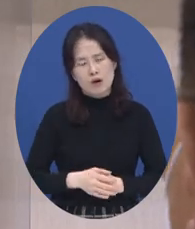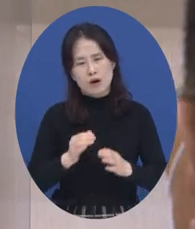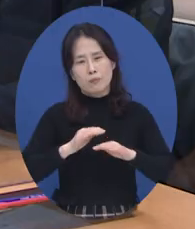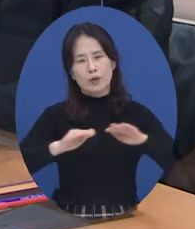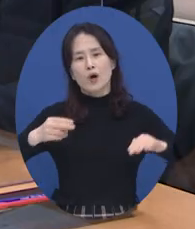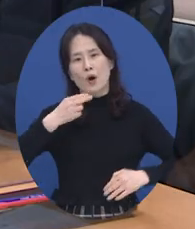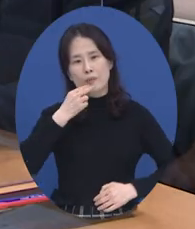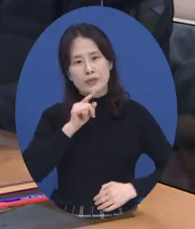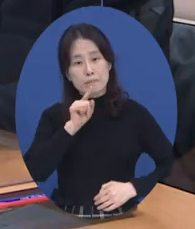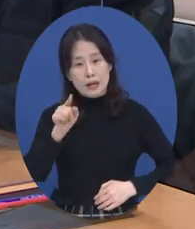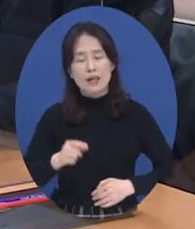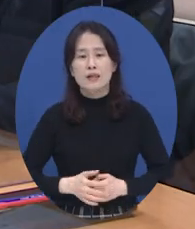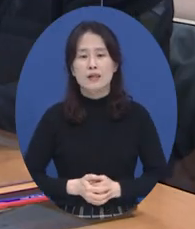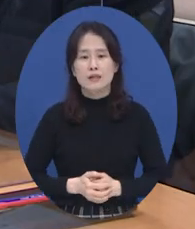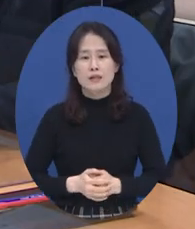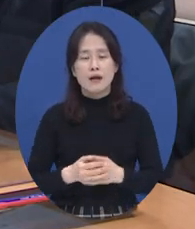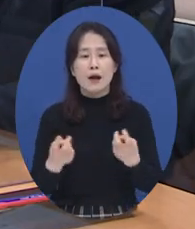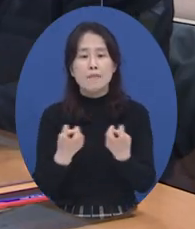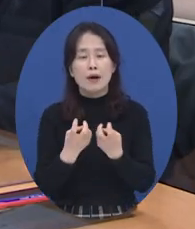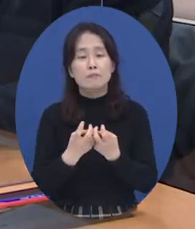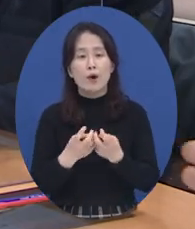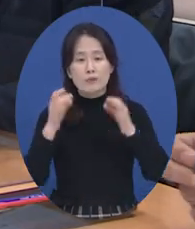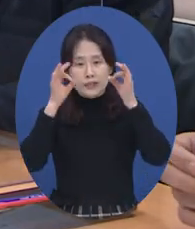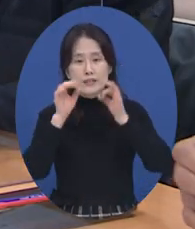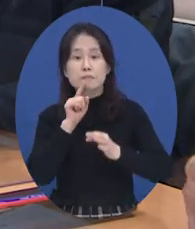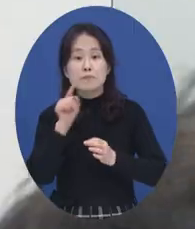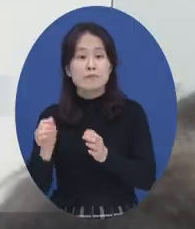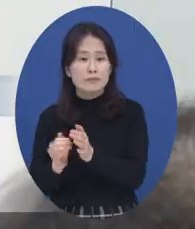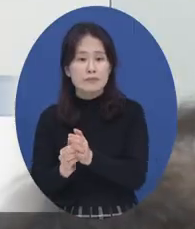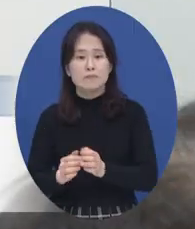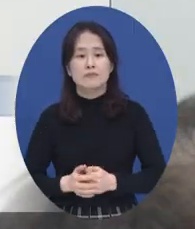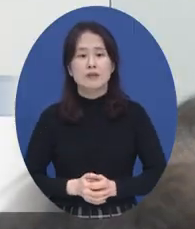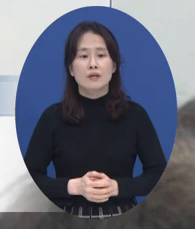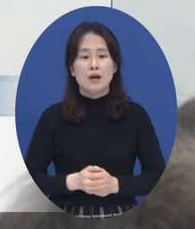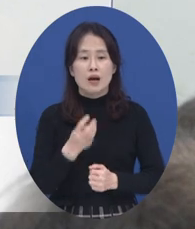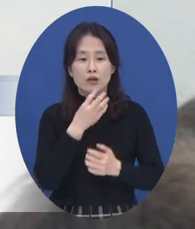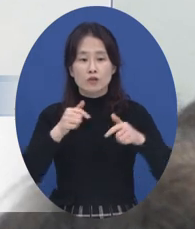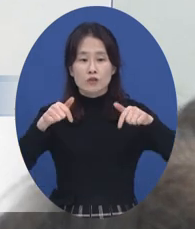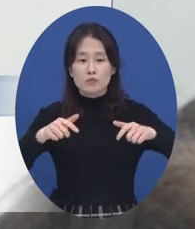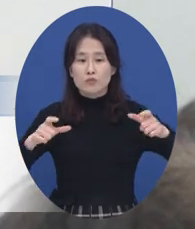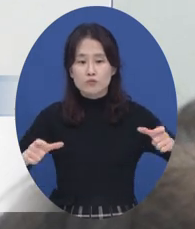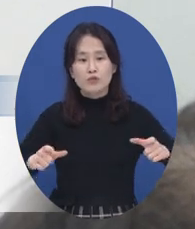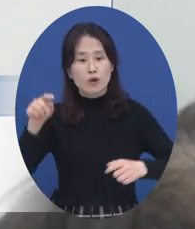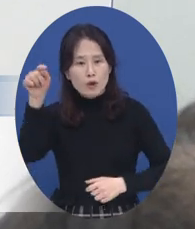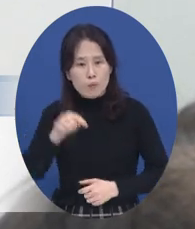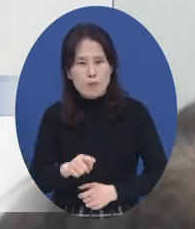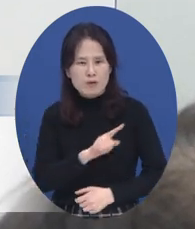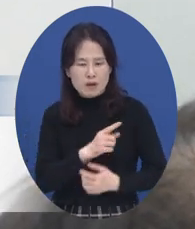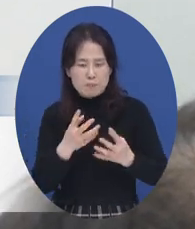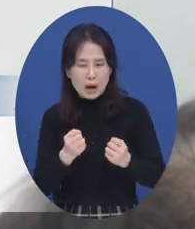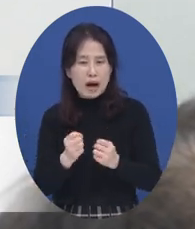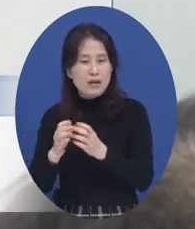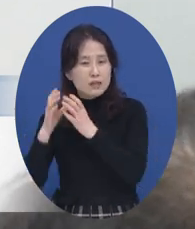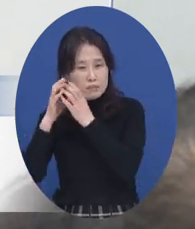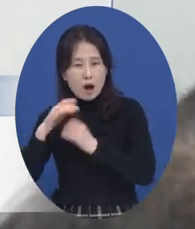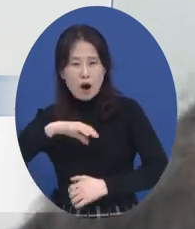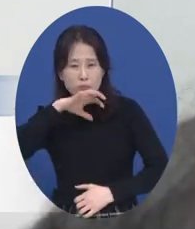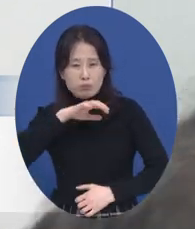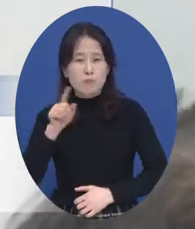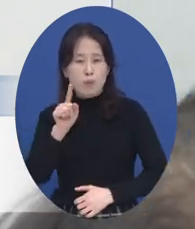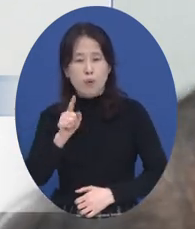불평등하고 불공정하다며 대안을 강구하겠다고 밝혔습니다. 경기 서구 지역을 보면은 제일 많이 나온 얘기가